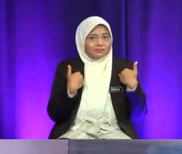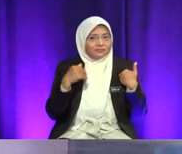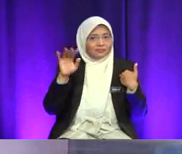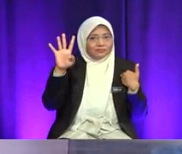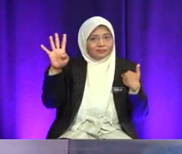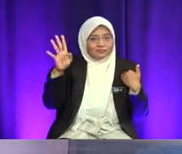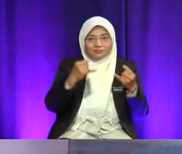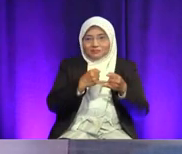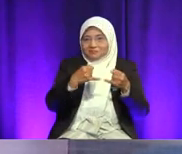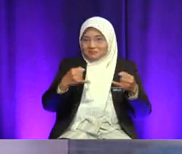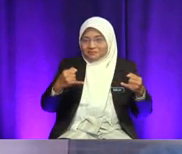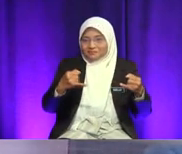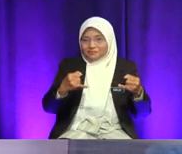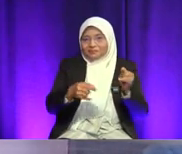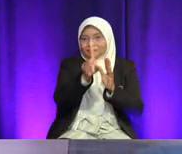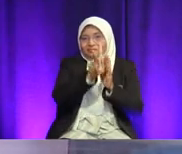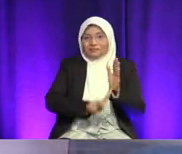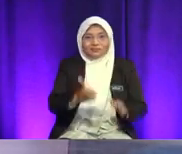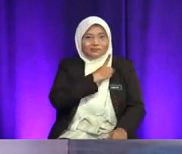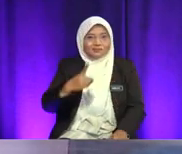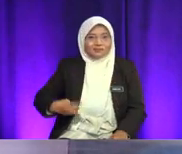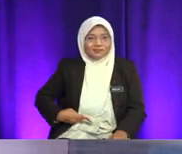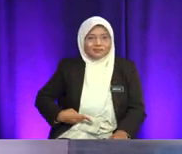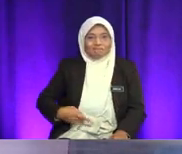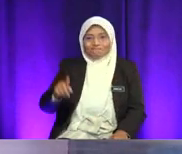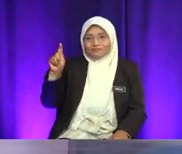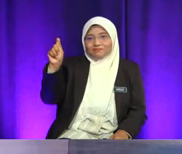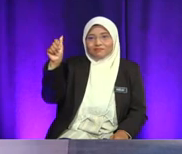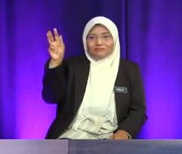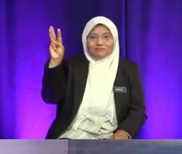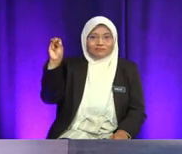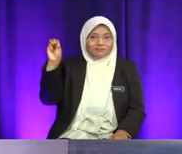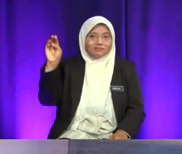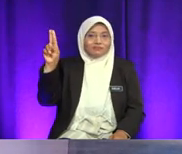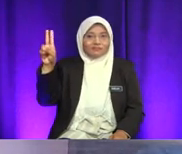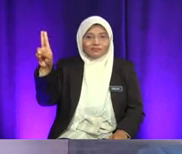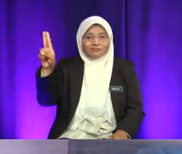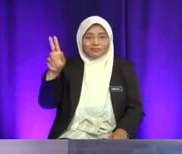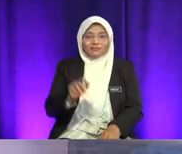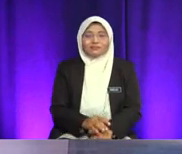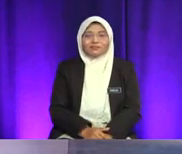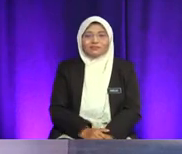yaitu tamu Oke baik kita sudah selesai untuk berbincang berkenaan dengan jenis